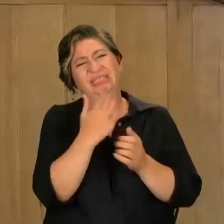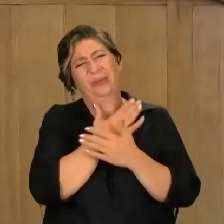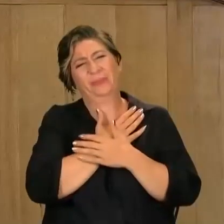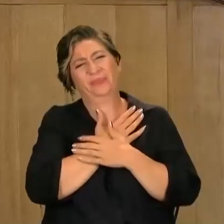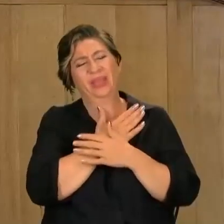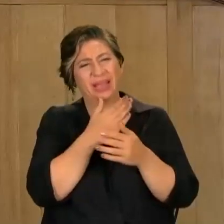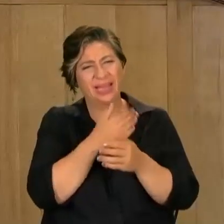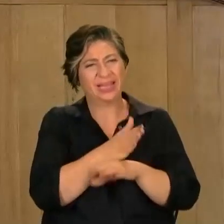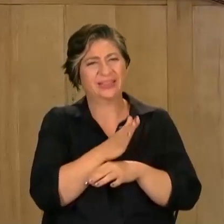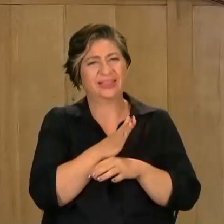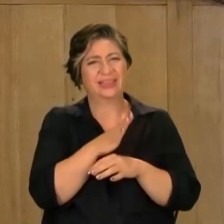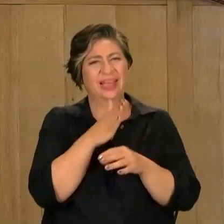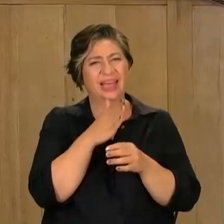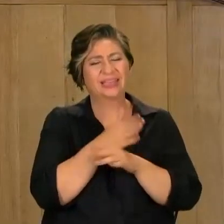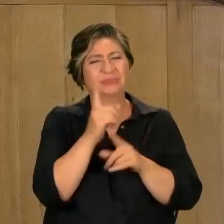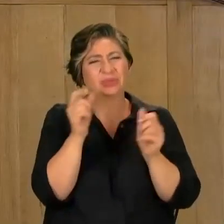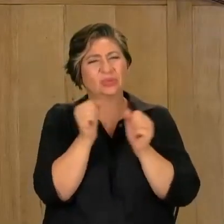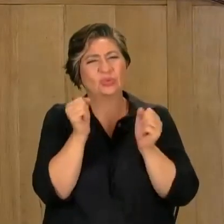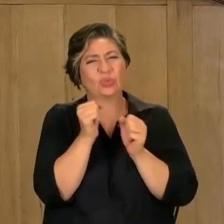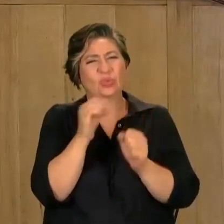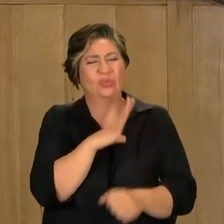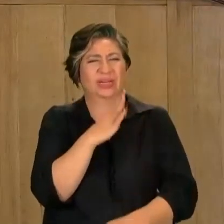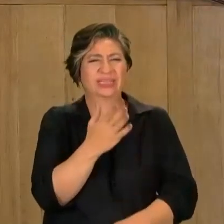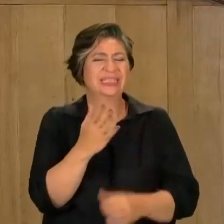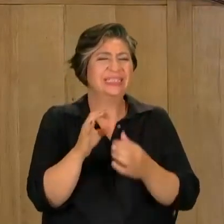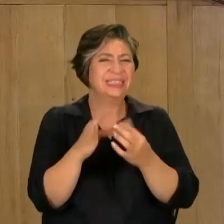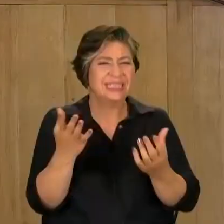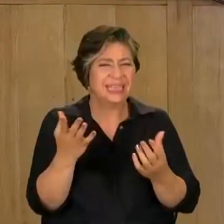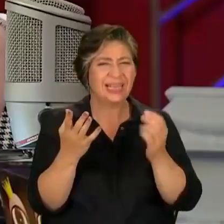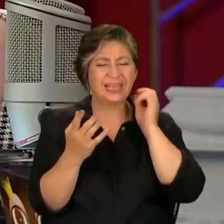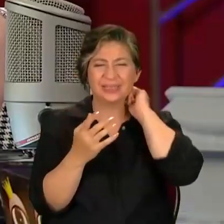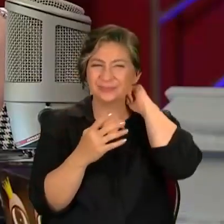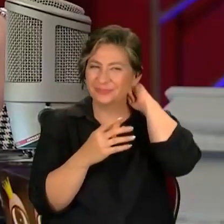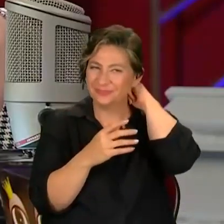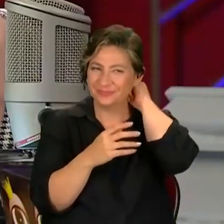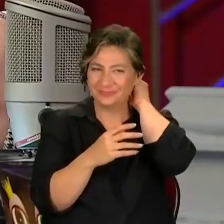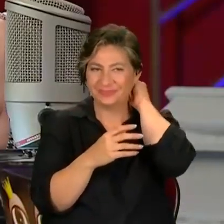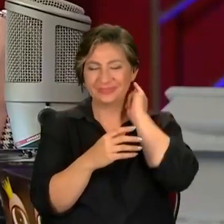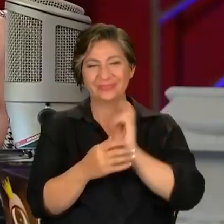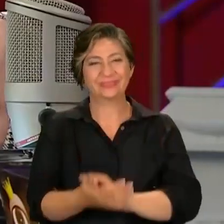Hakikaten. Öyle mi? Hakikaten. Ya. Hakikaten bir soğuk nevalesin. Bak niye?